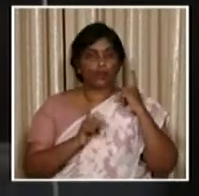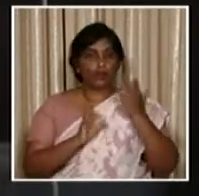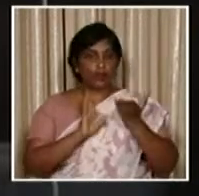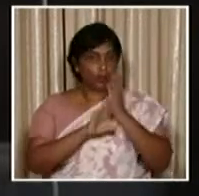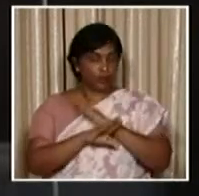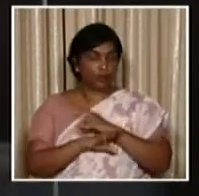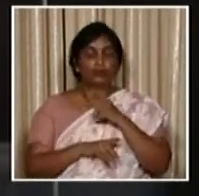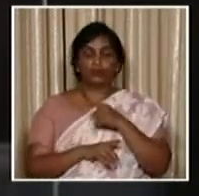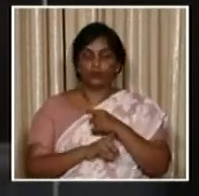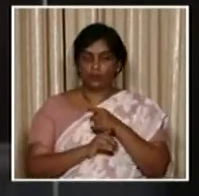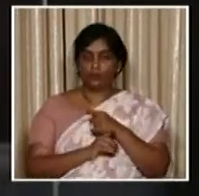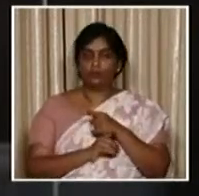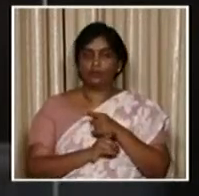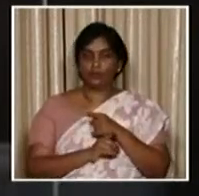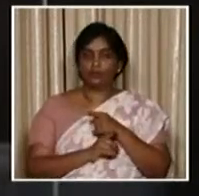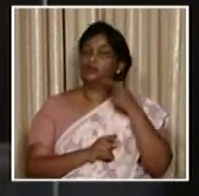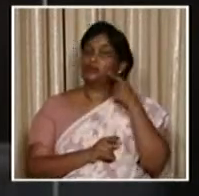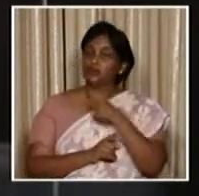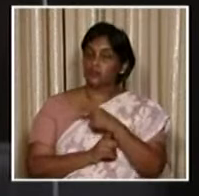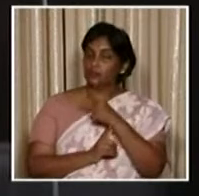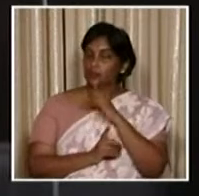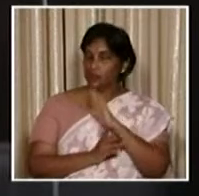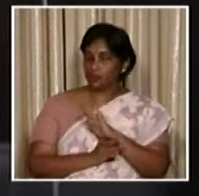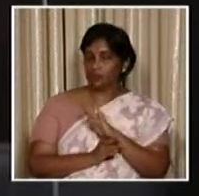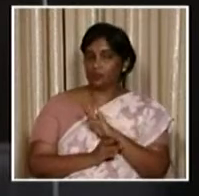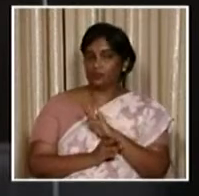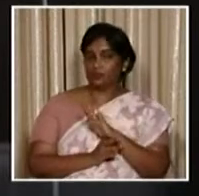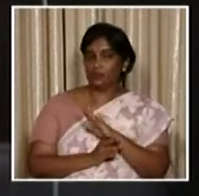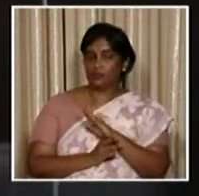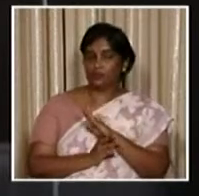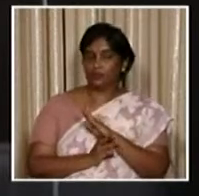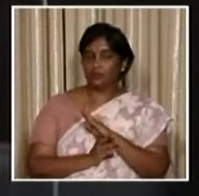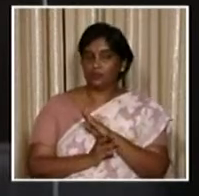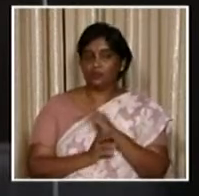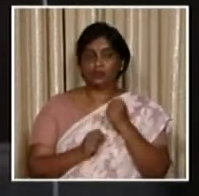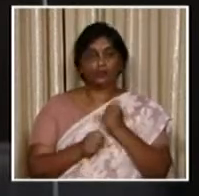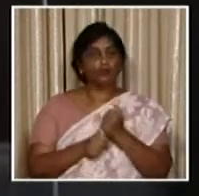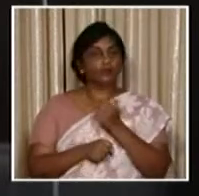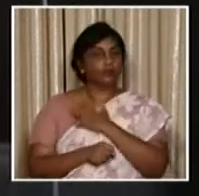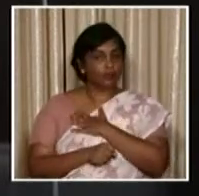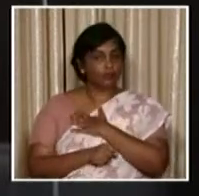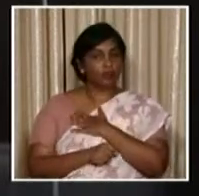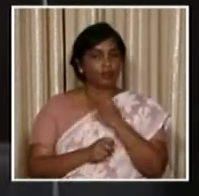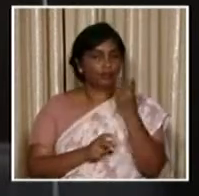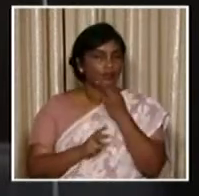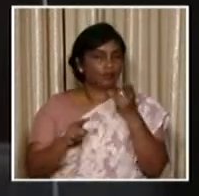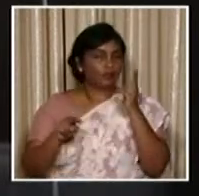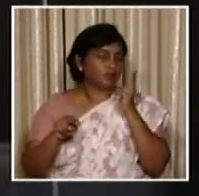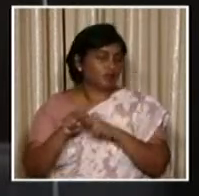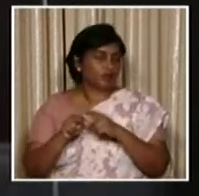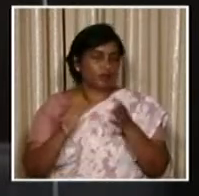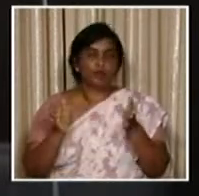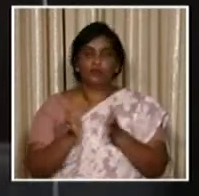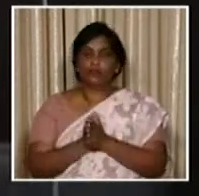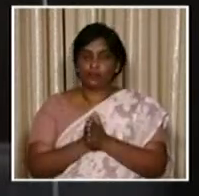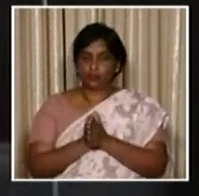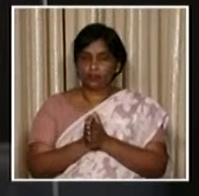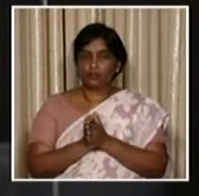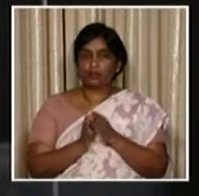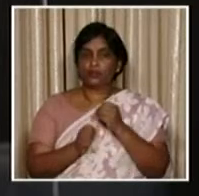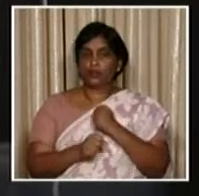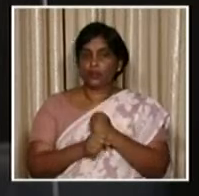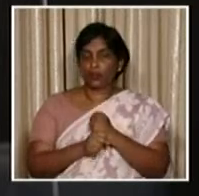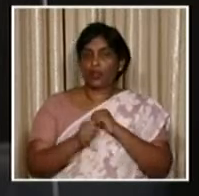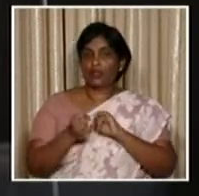nilidhariya ha ohuta ha Gotabeyata ithama samipala hitapu General